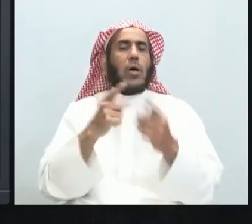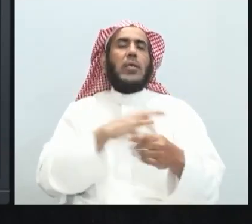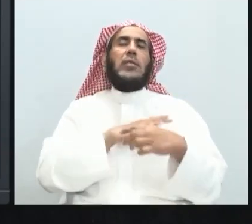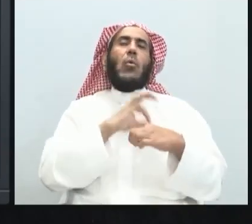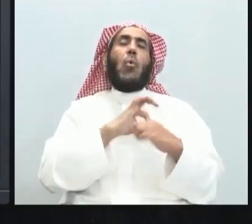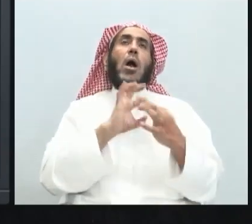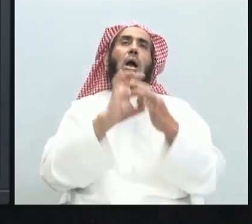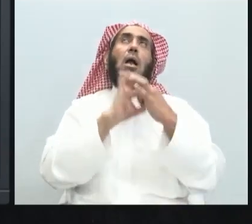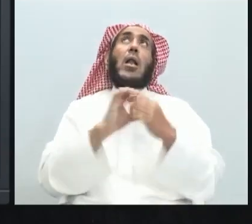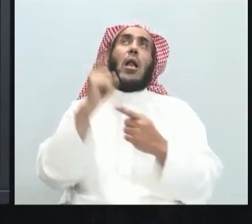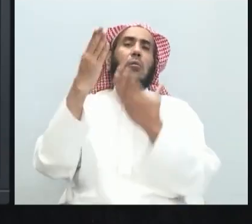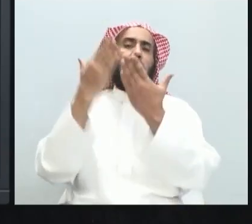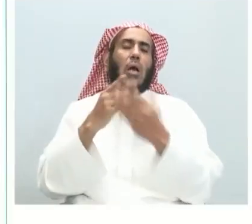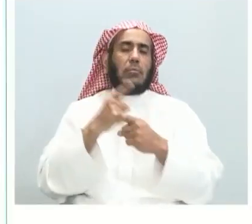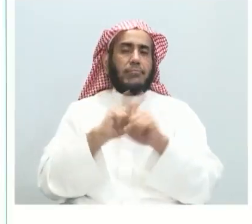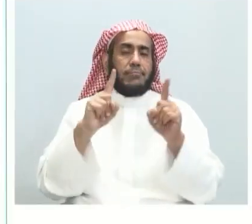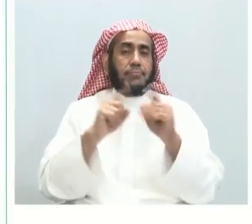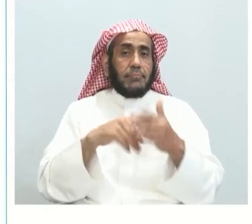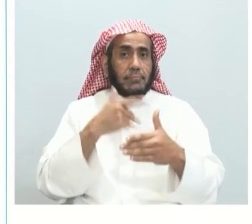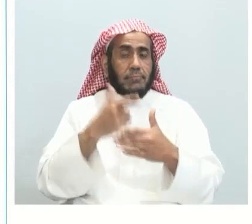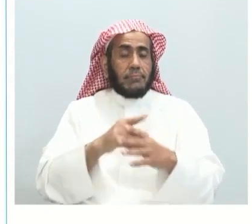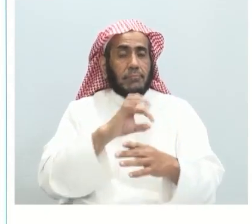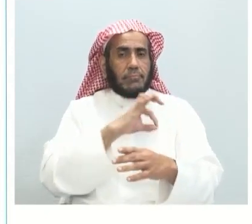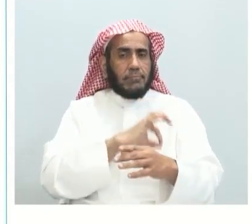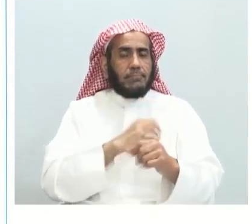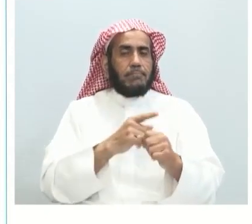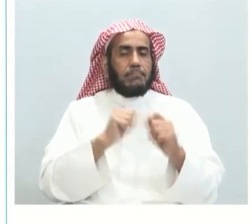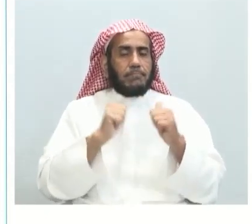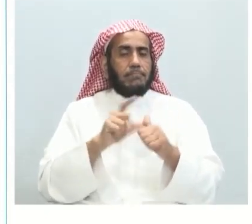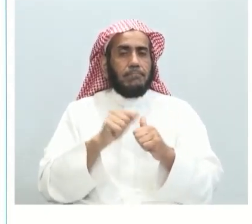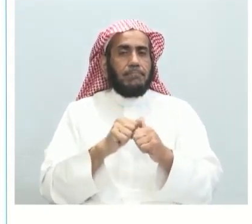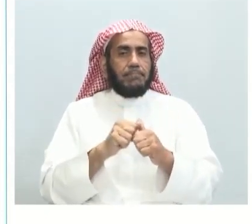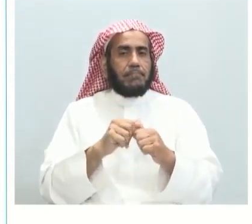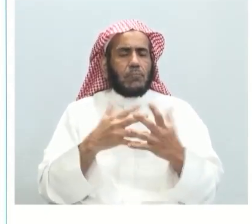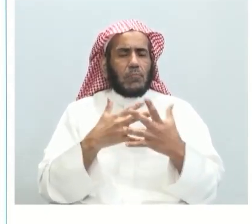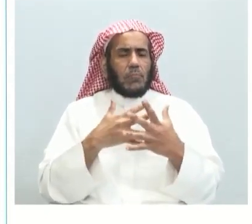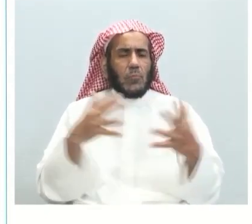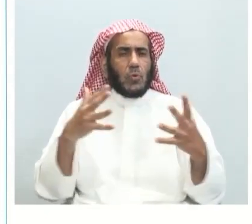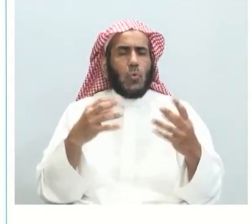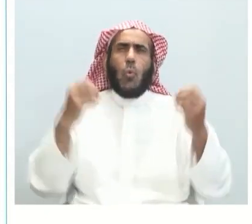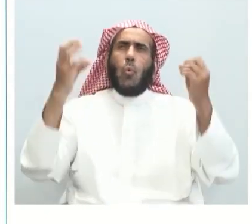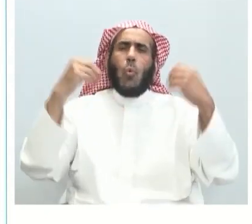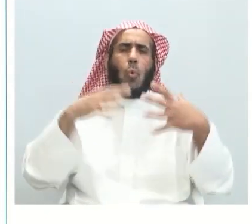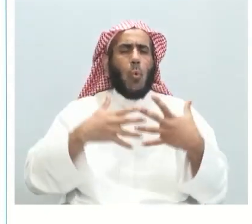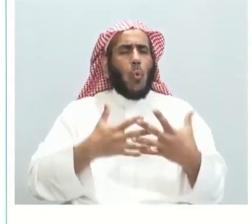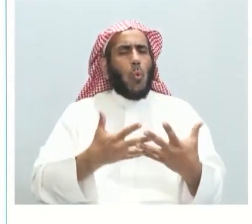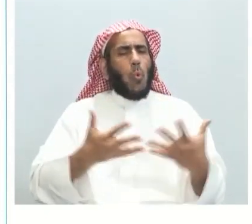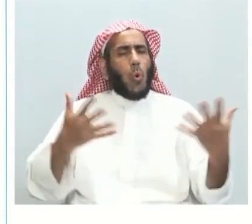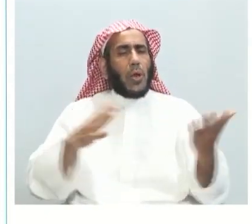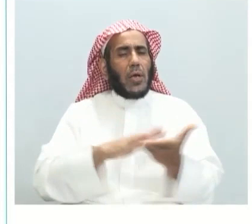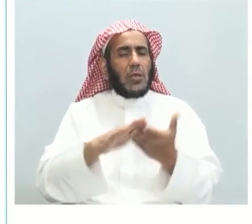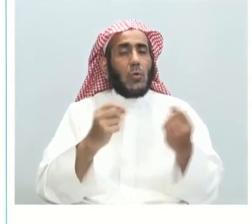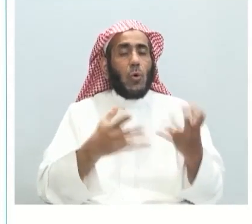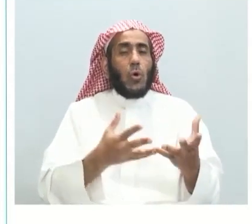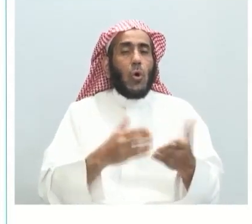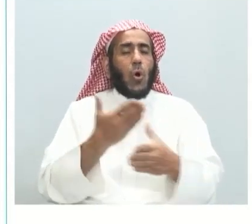الاسباب سبحانه وتعالى ايضا من الفوائد ايها الطلاب والطالبات كثره خيرات الارض واحتوائها